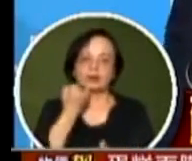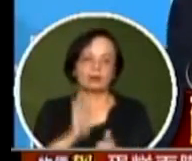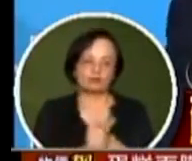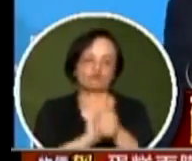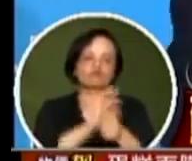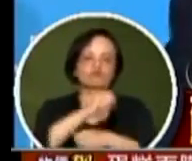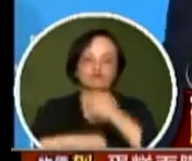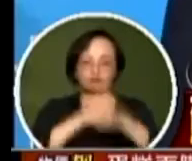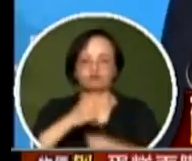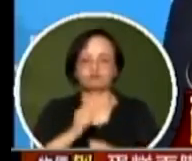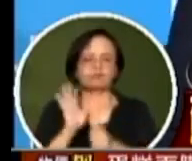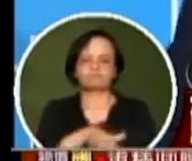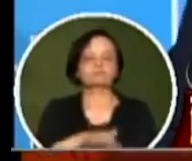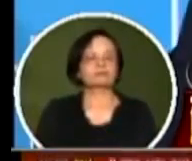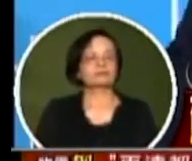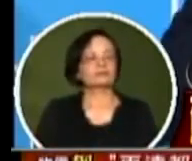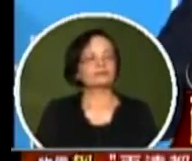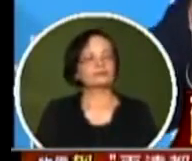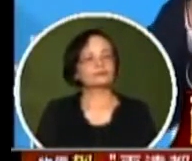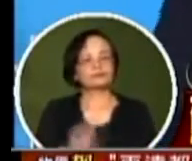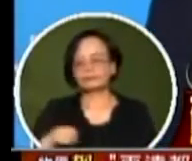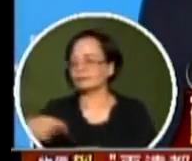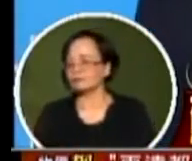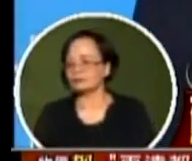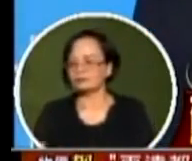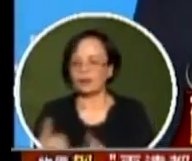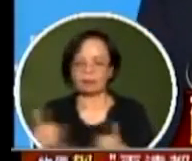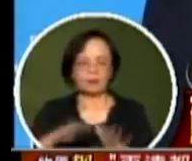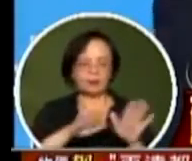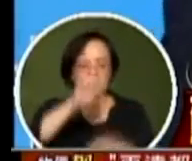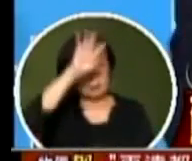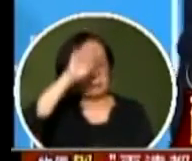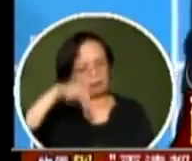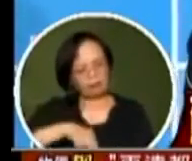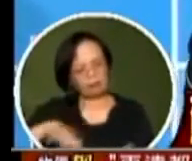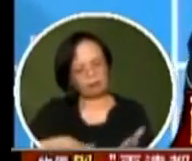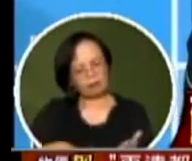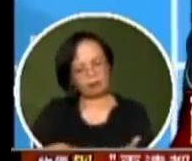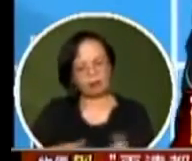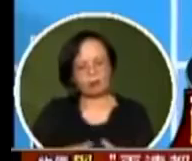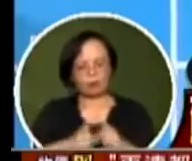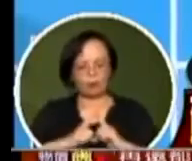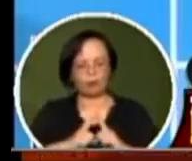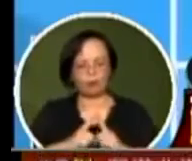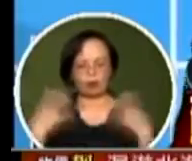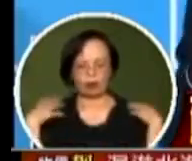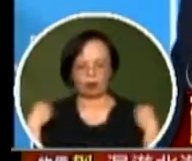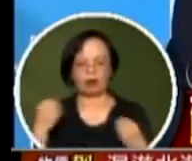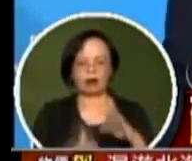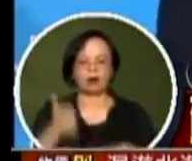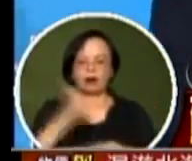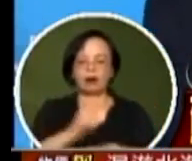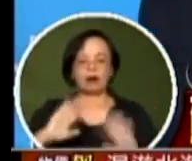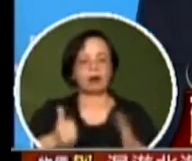想这个功夫咱嘛爱做吼。那么另外地方，咱民进党到底立场是安怎？讲你也要重返执政啊，这个党的信赖度会